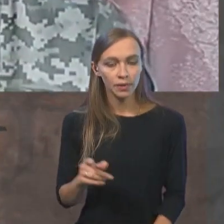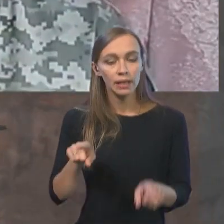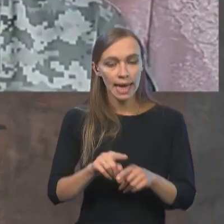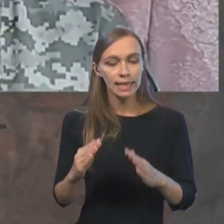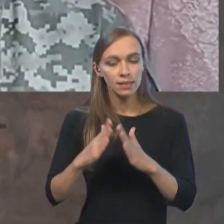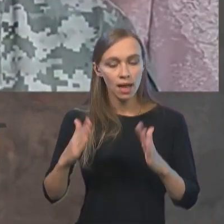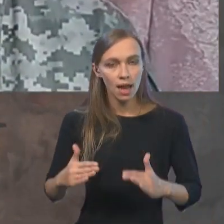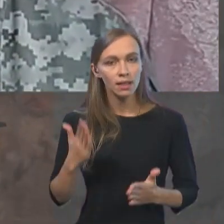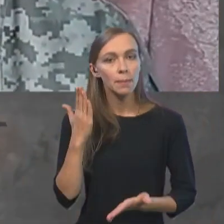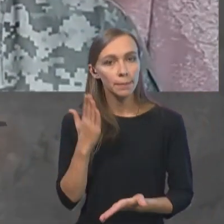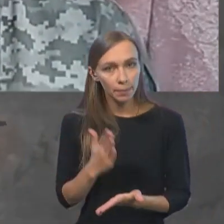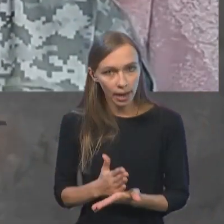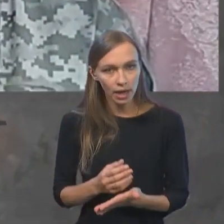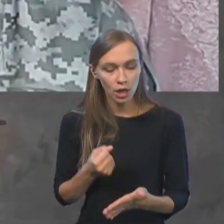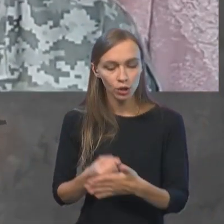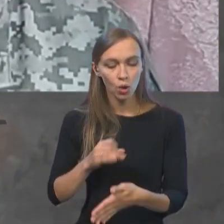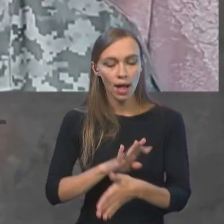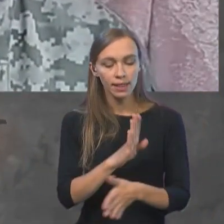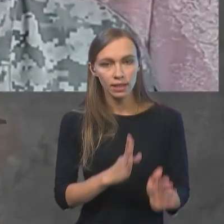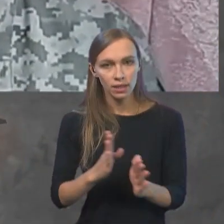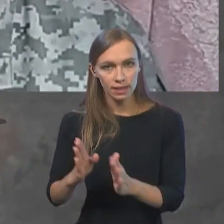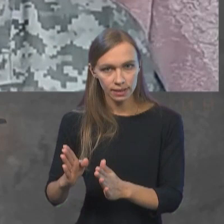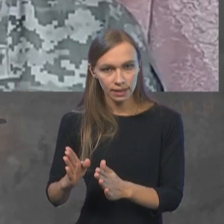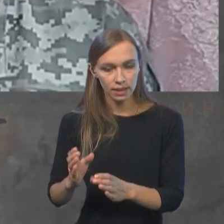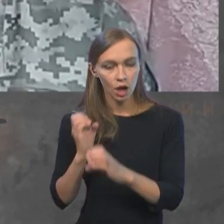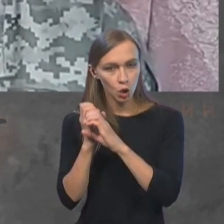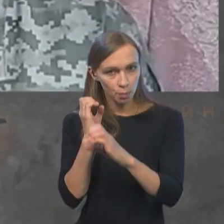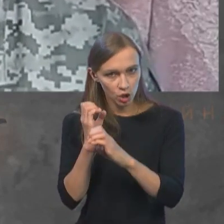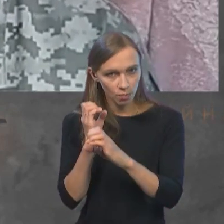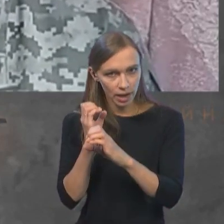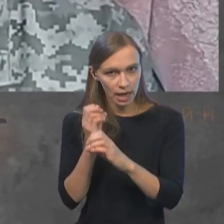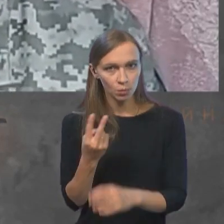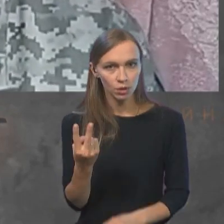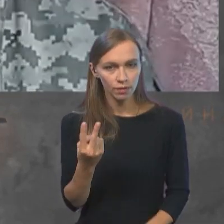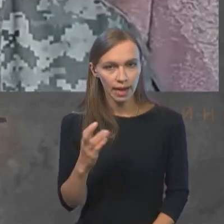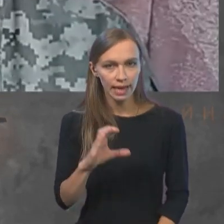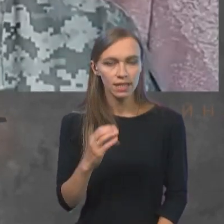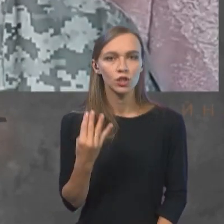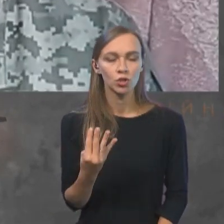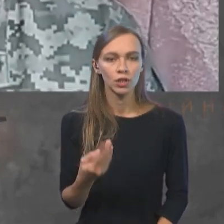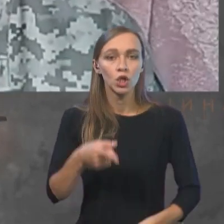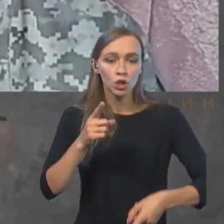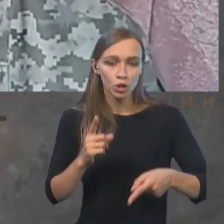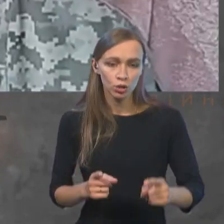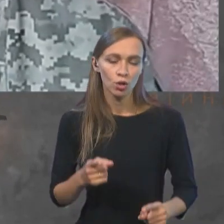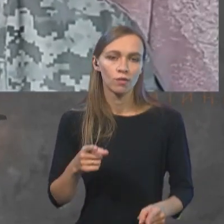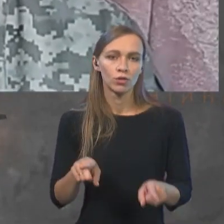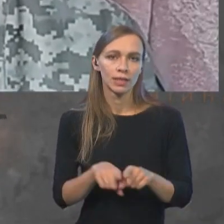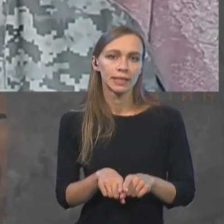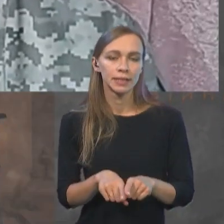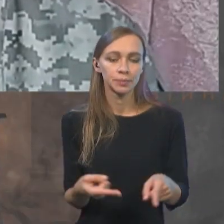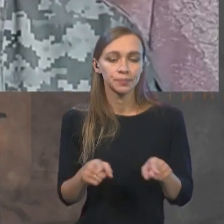до артилерійських систем, так і до міномету, такі, скажімо, як 2С4. Але, знову ж таки, це дуже вже